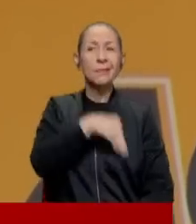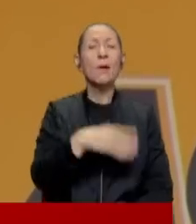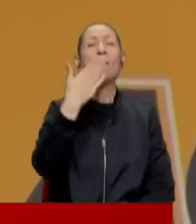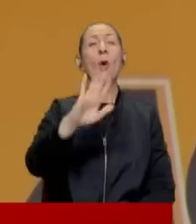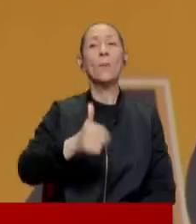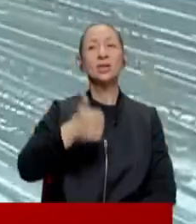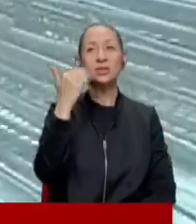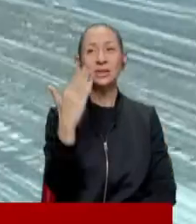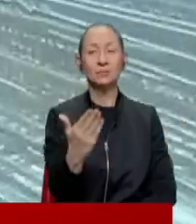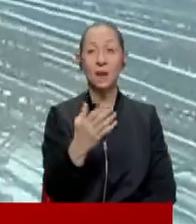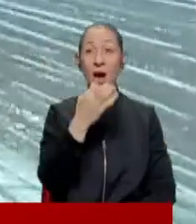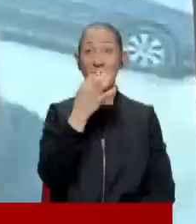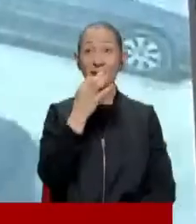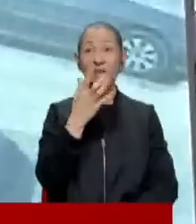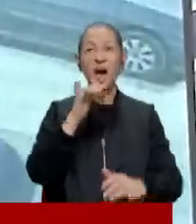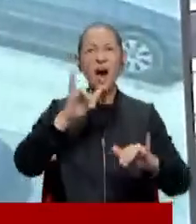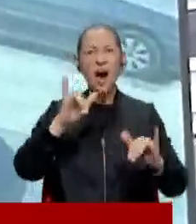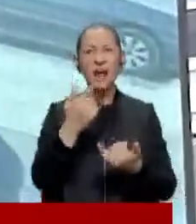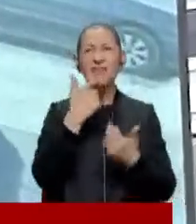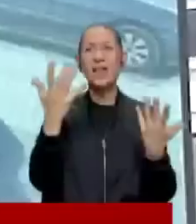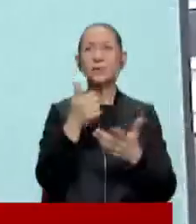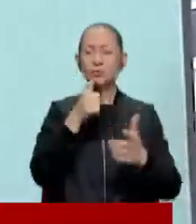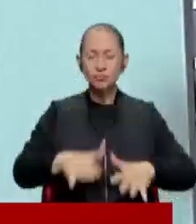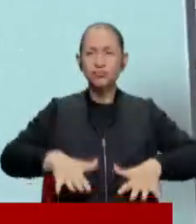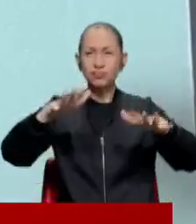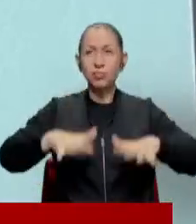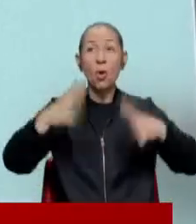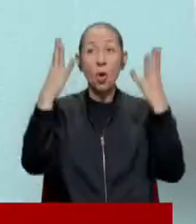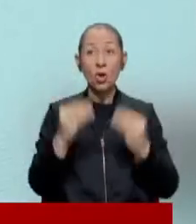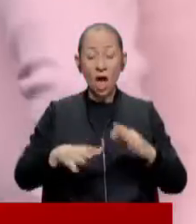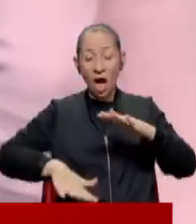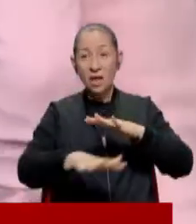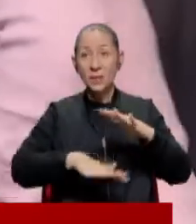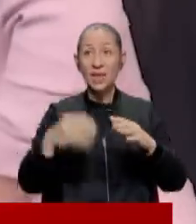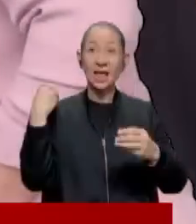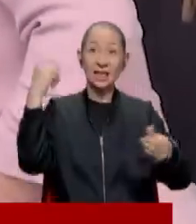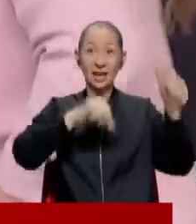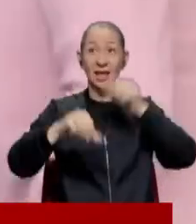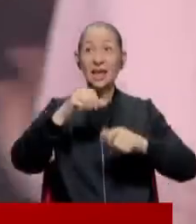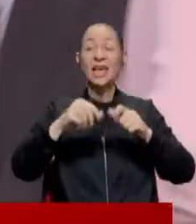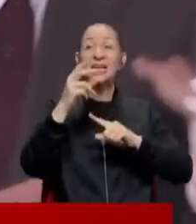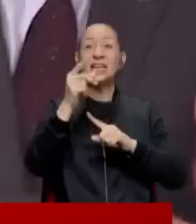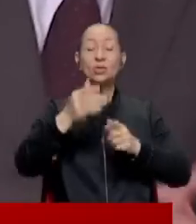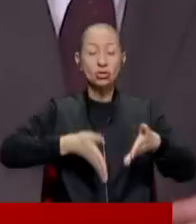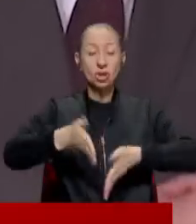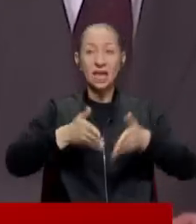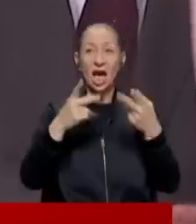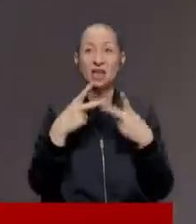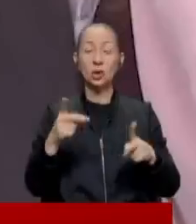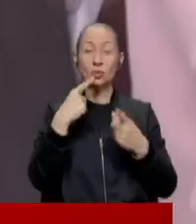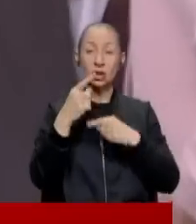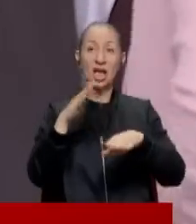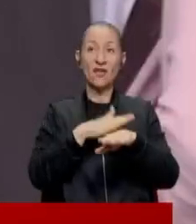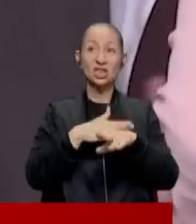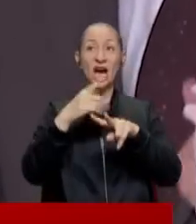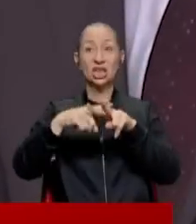be Başkanım Ankara'nın kanayan yarası yıllardır su baskınlarının yaşandığı altyapısıyla yenilenen istasyon Caddesi'nin açılışında konuştu yavaş